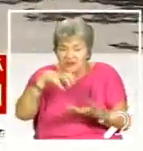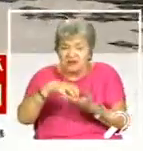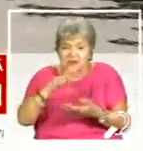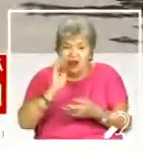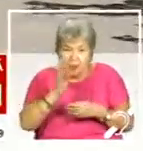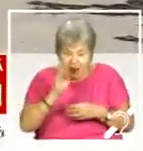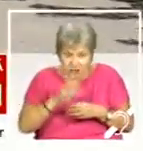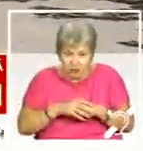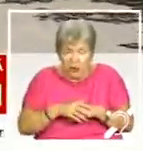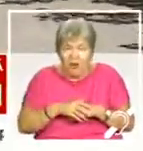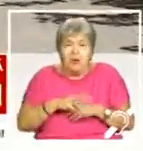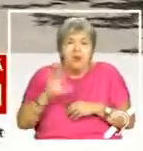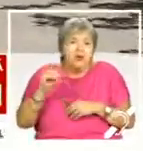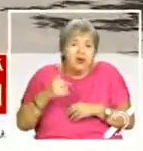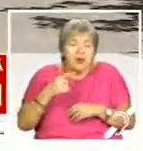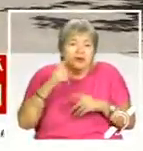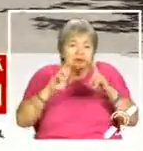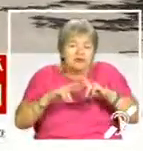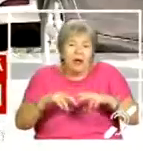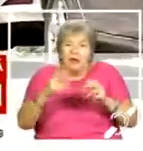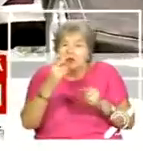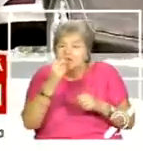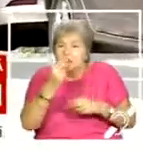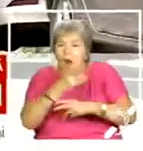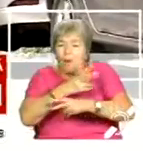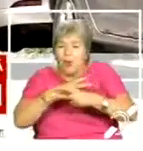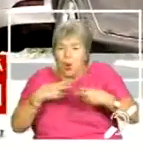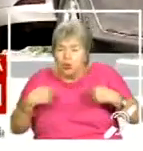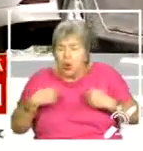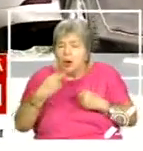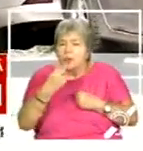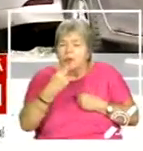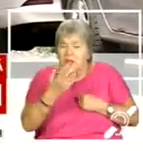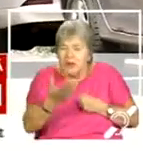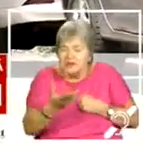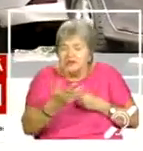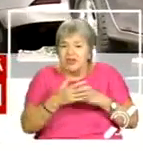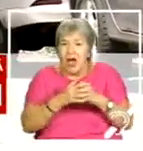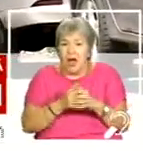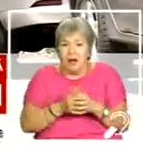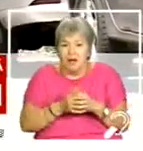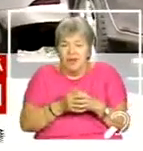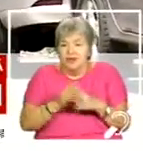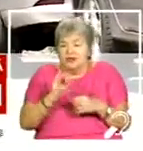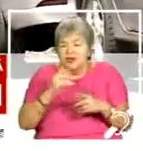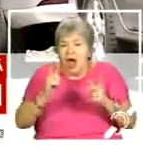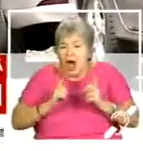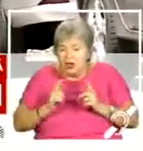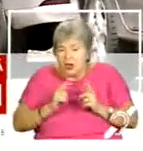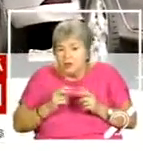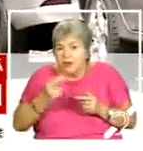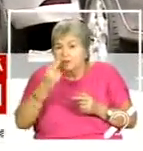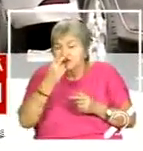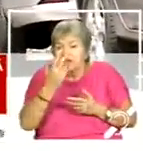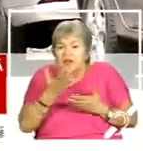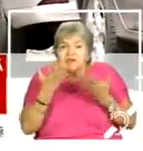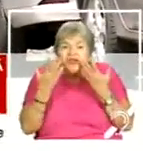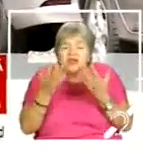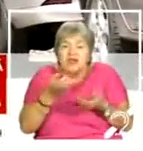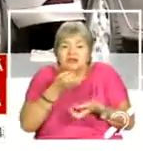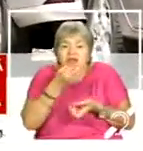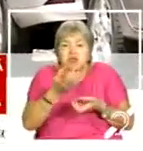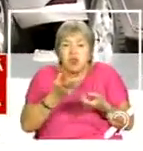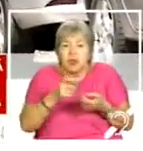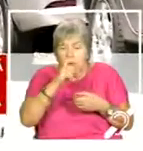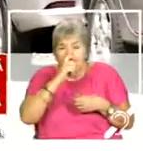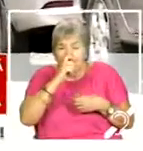este audiat acolo de către polițiști și evident așteptăm să vedem ce le va spune